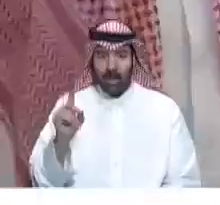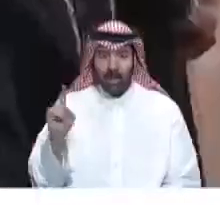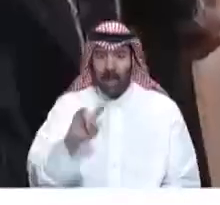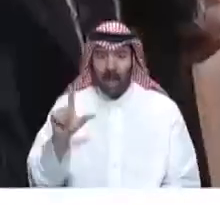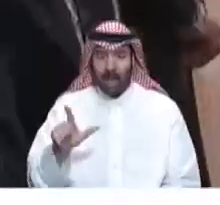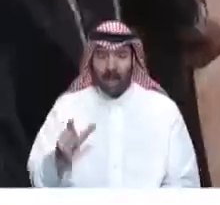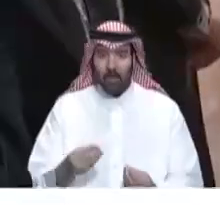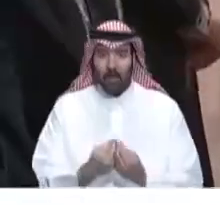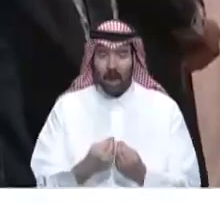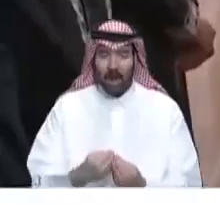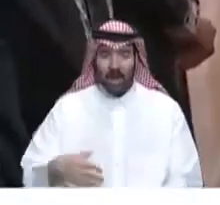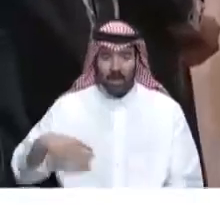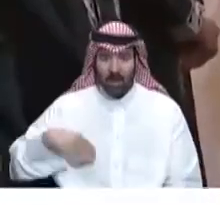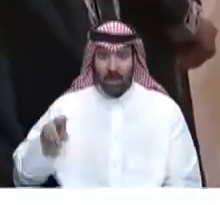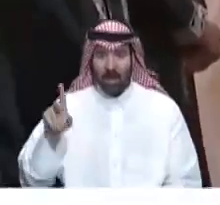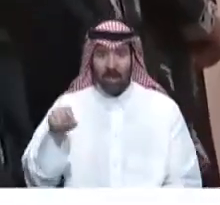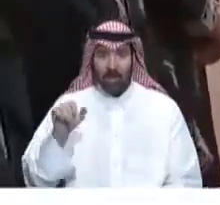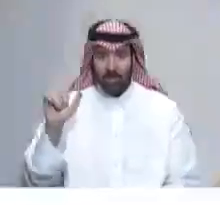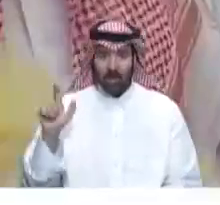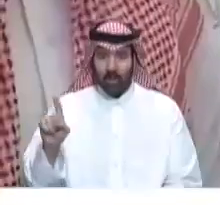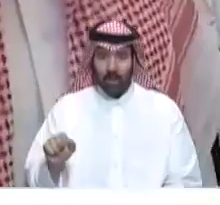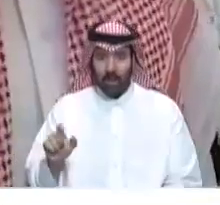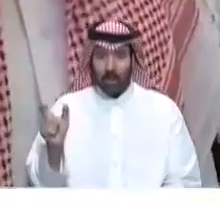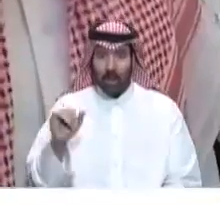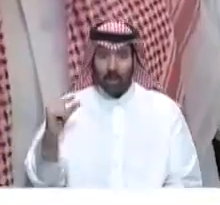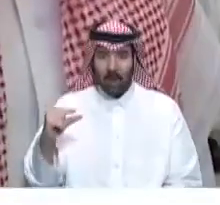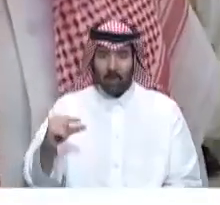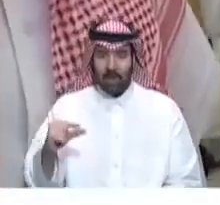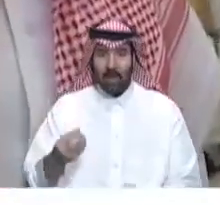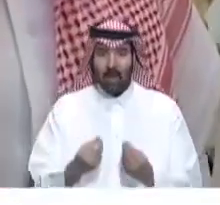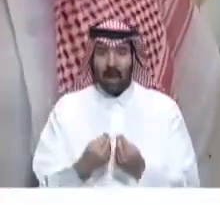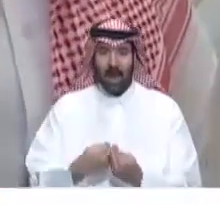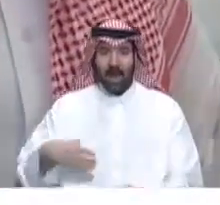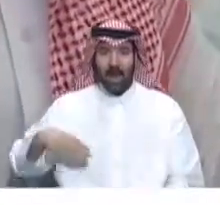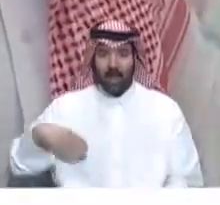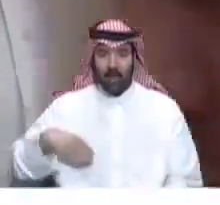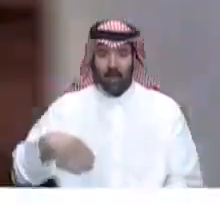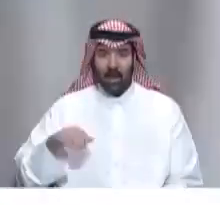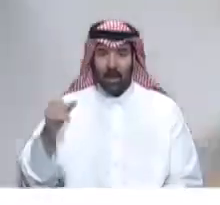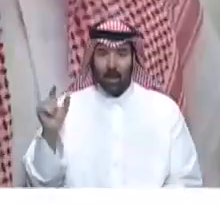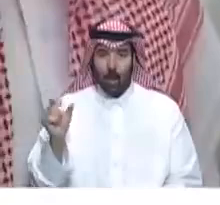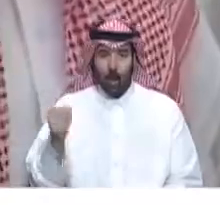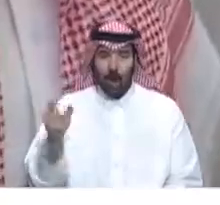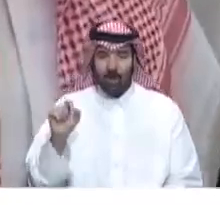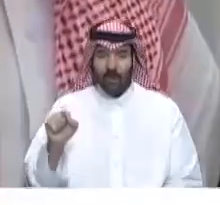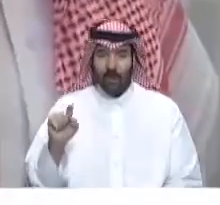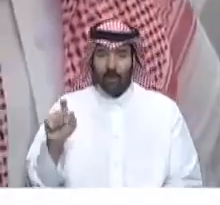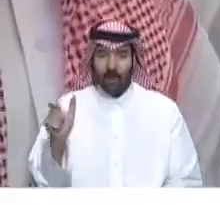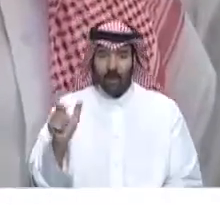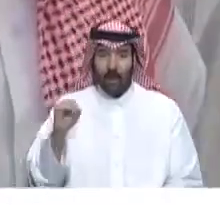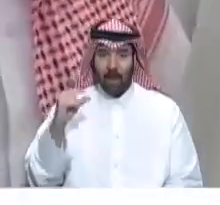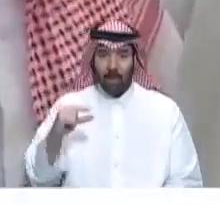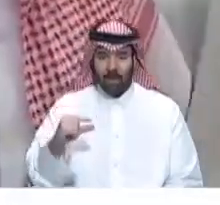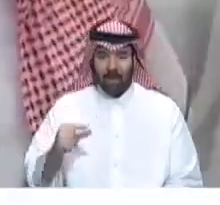العزيز، وصاحب السمو الأمير تركي بن عبد الله بن محمد بن عبد الرحمن، وصاحب السمو الأمير نواف بن محمد بن عبد